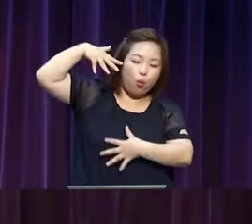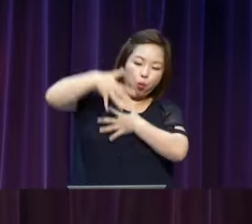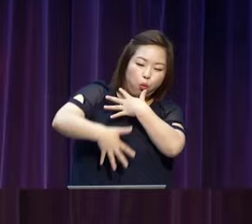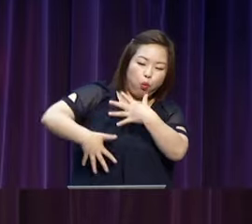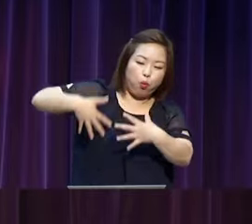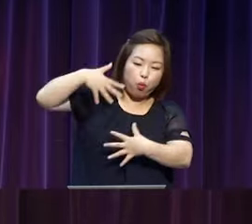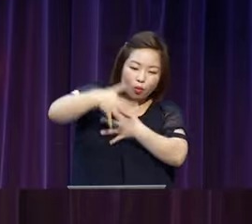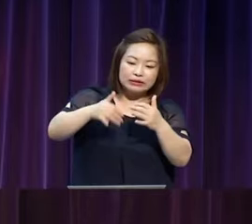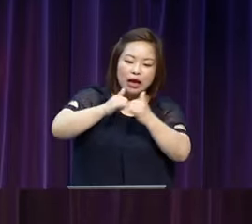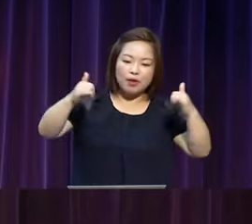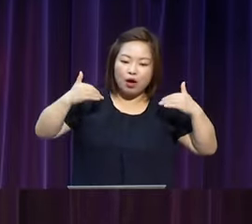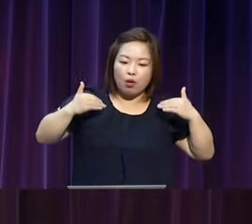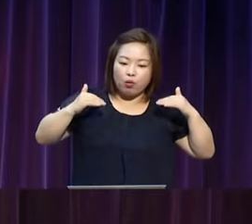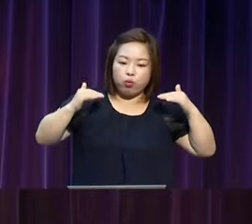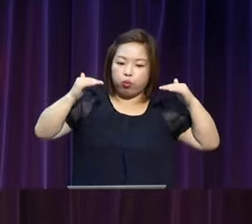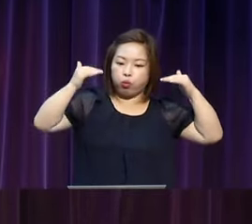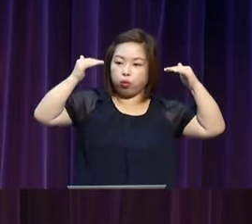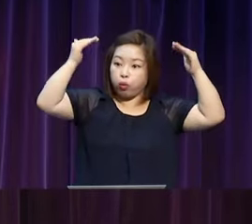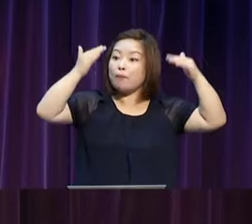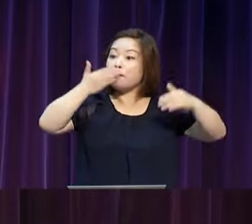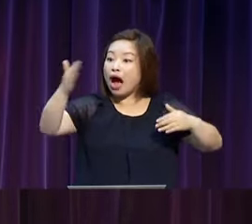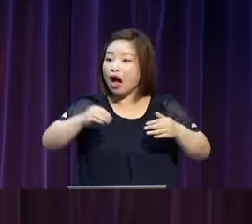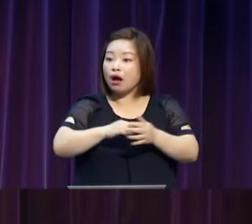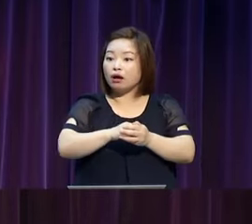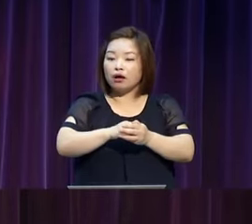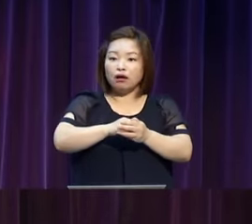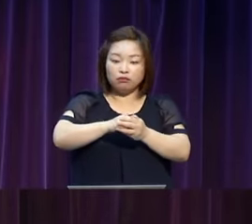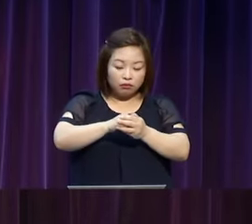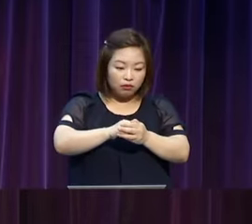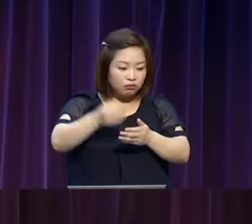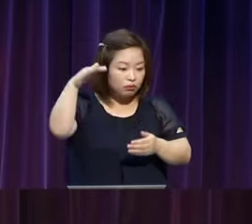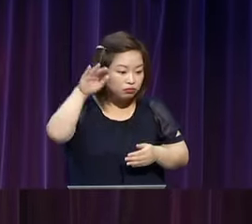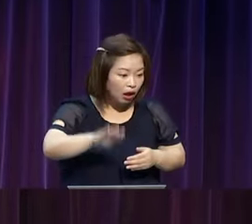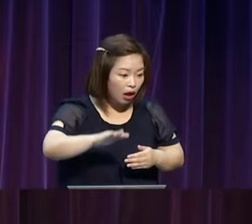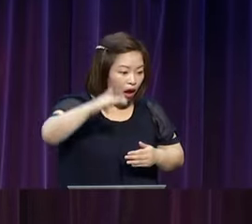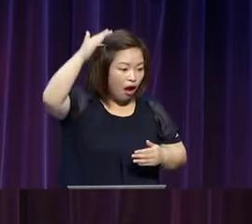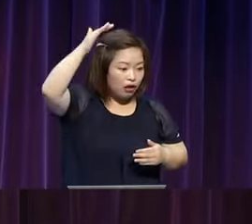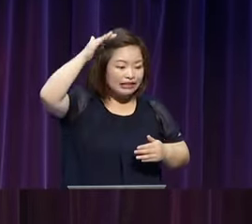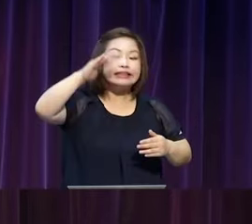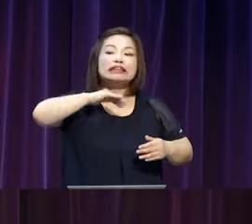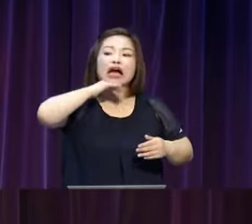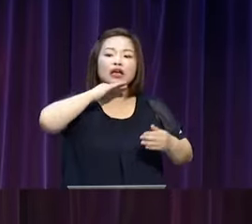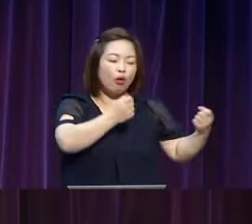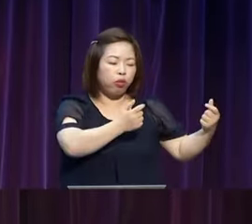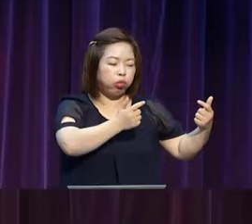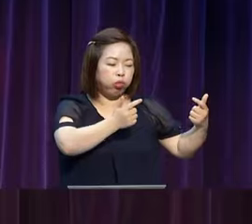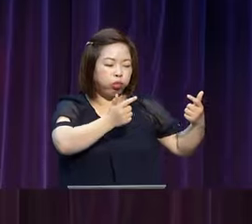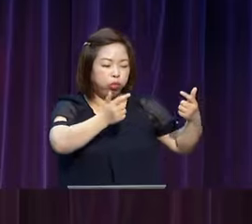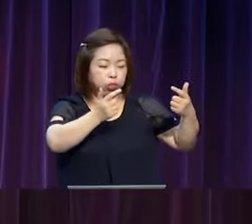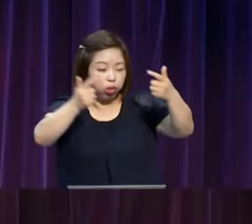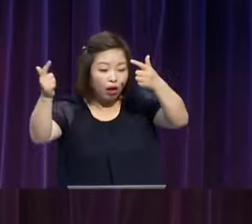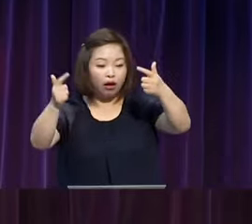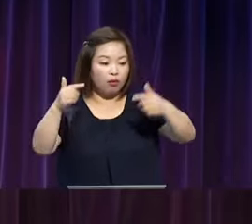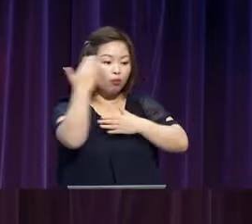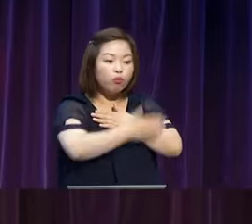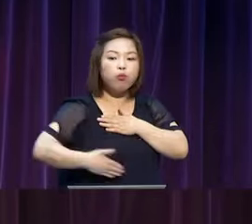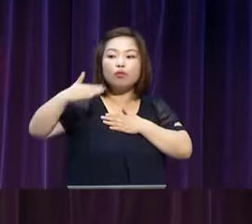되거든요. 그런데 공급이 딱 멈춘 거예요. 그러니까 나이는 많이 먹었는데